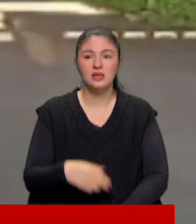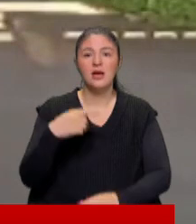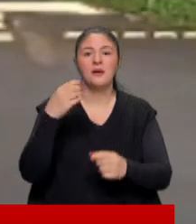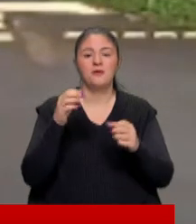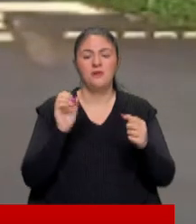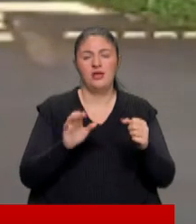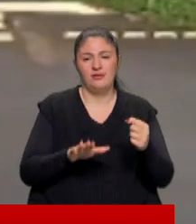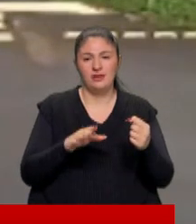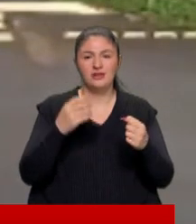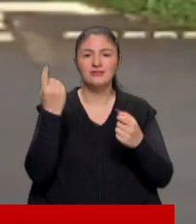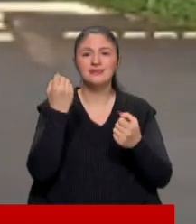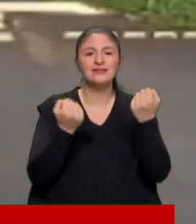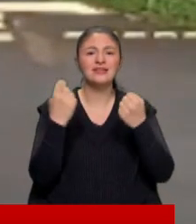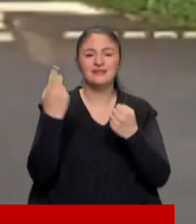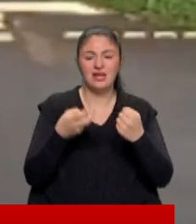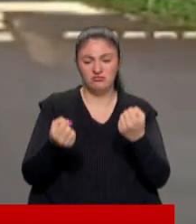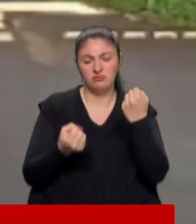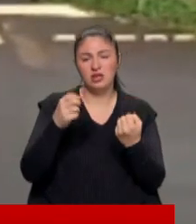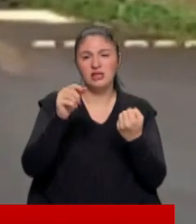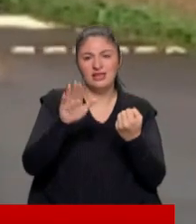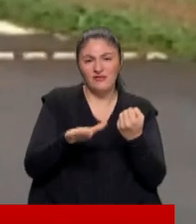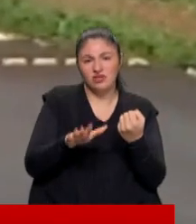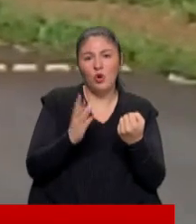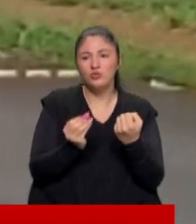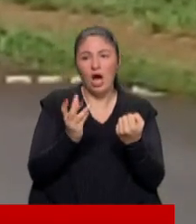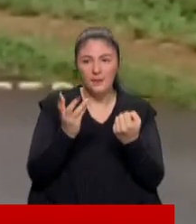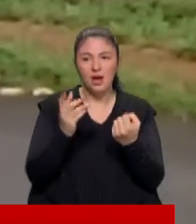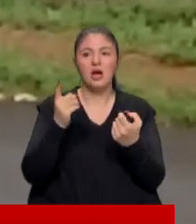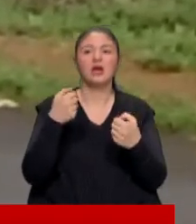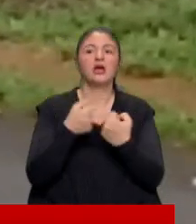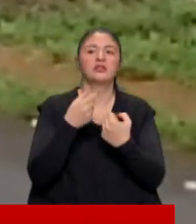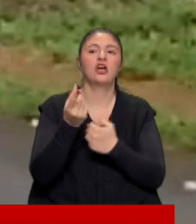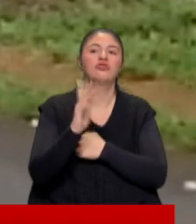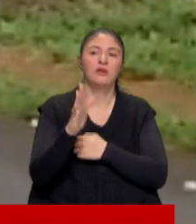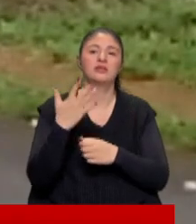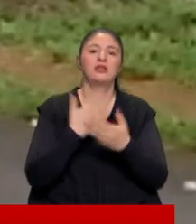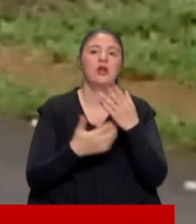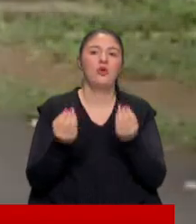Makinist yavaşlamıştı ama yine kazadan kaçamadı. Sürücü yaralı olarak kurtarıldı.